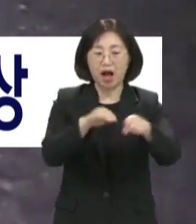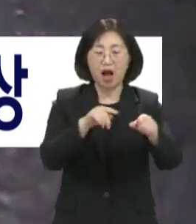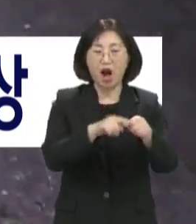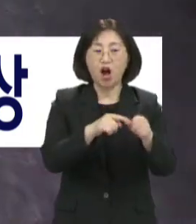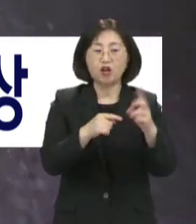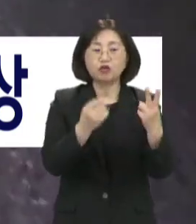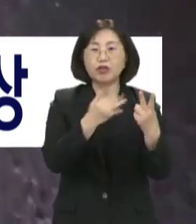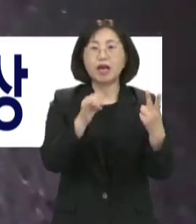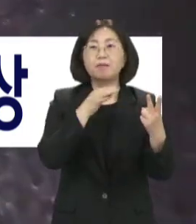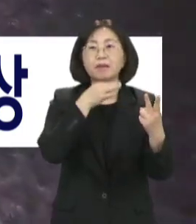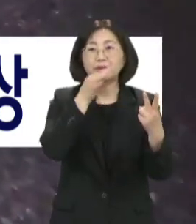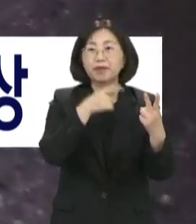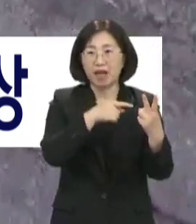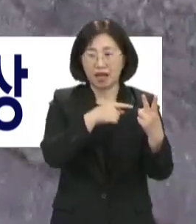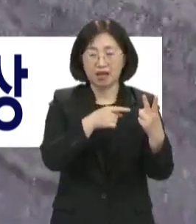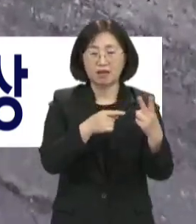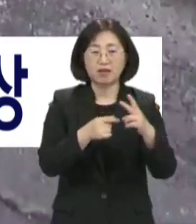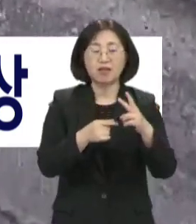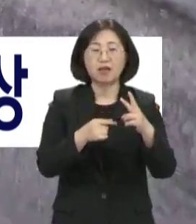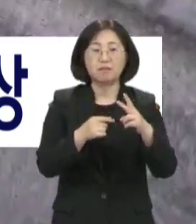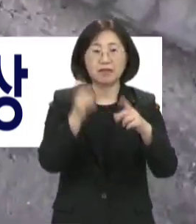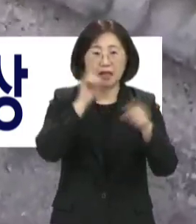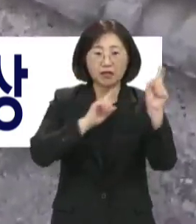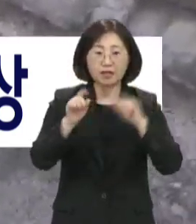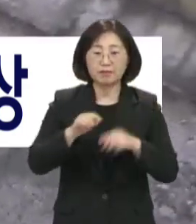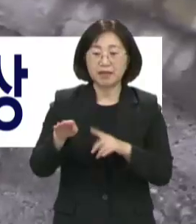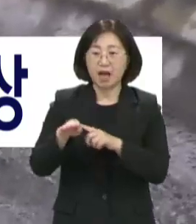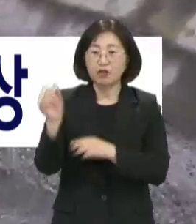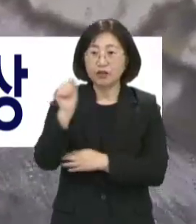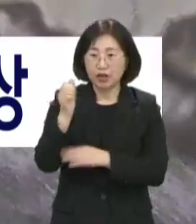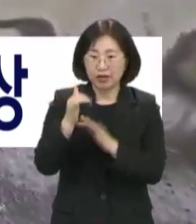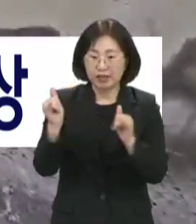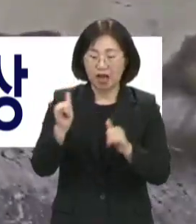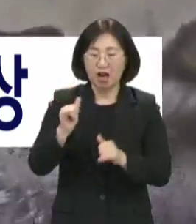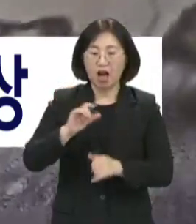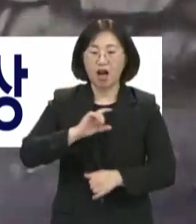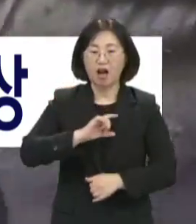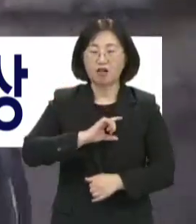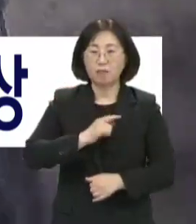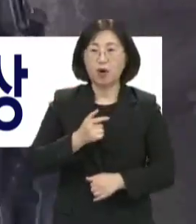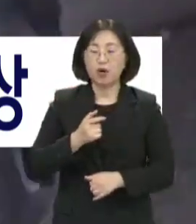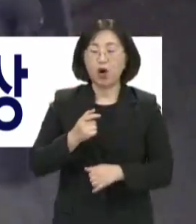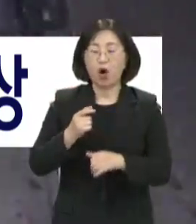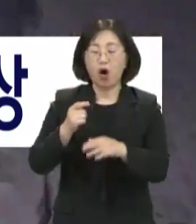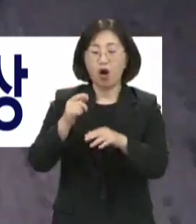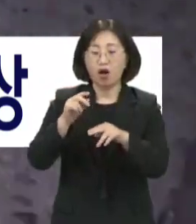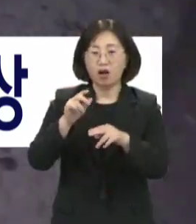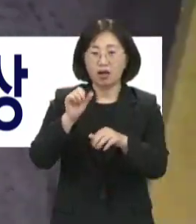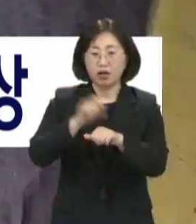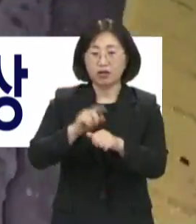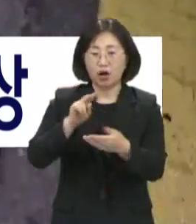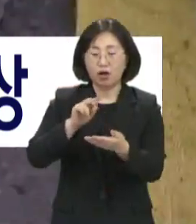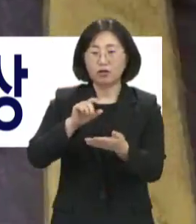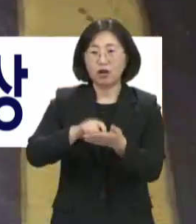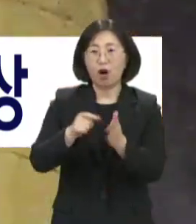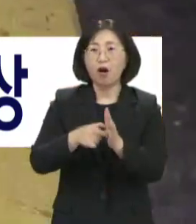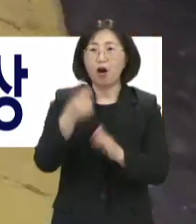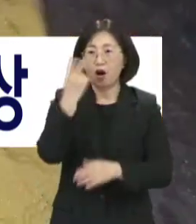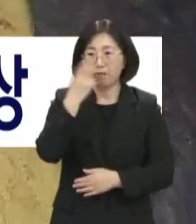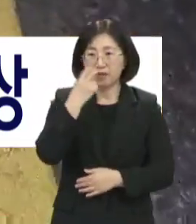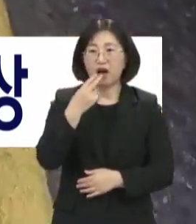두 명이 다쳤습니다. 차량을 운전한 40대 A씨는 운전면허 적성 검사를 하지 않아 무면허 상태였던 것으로